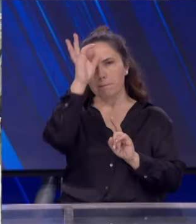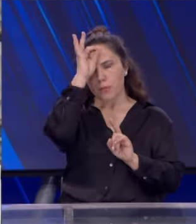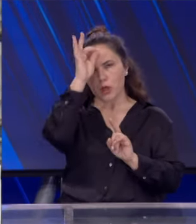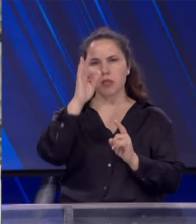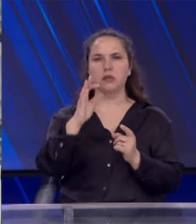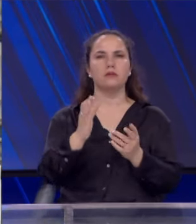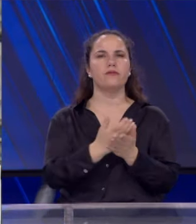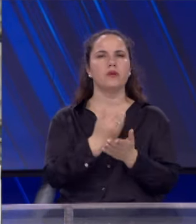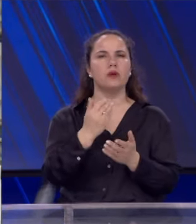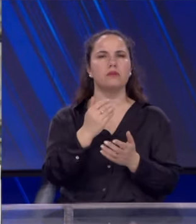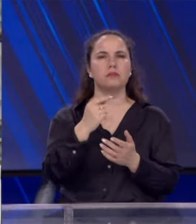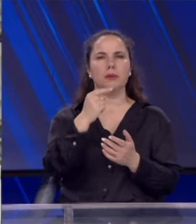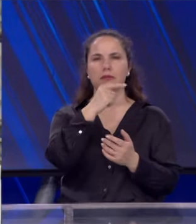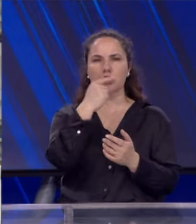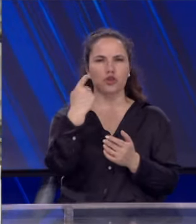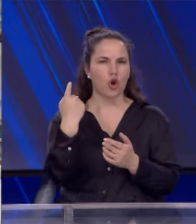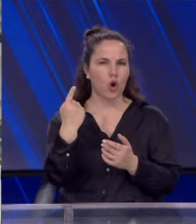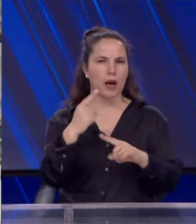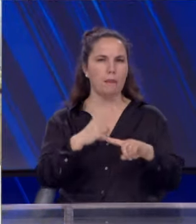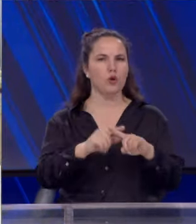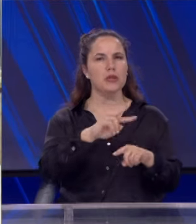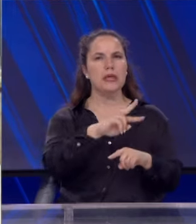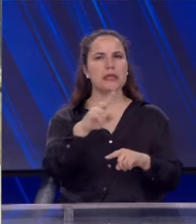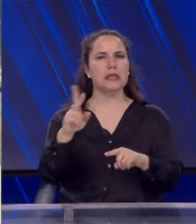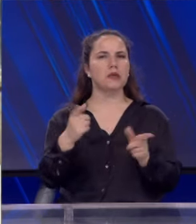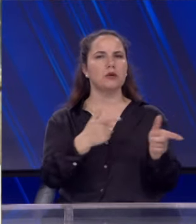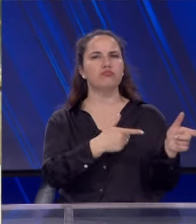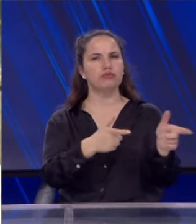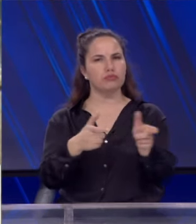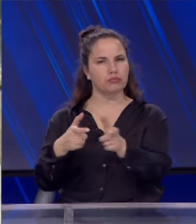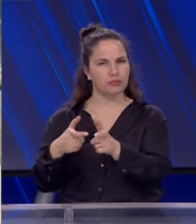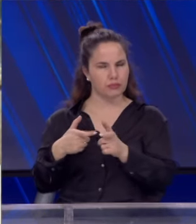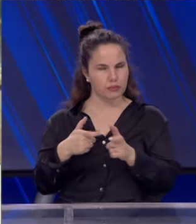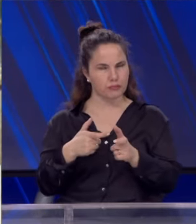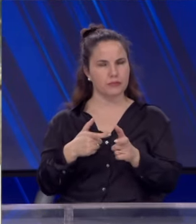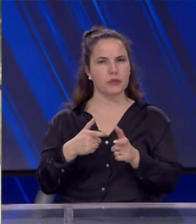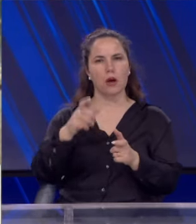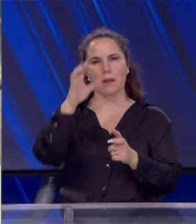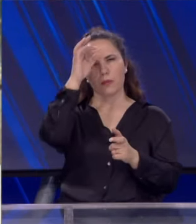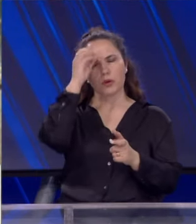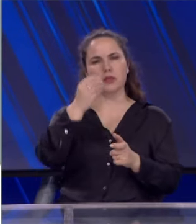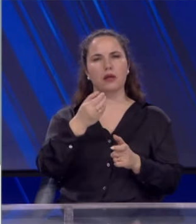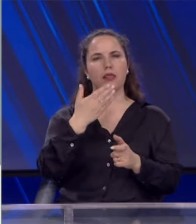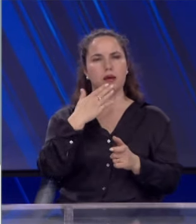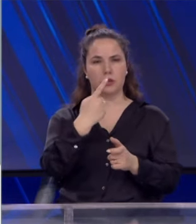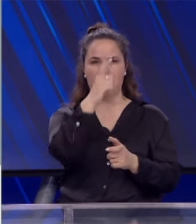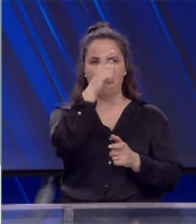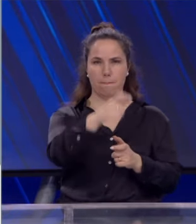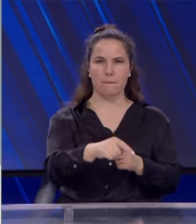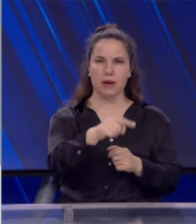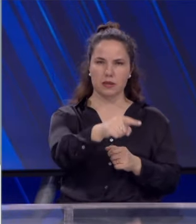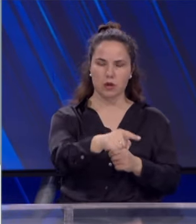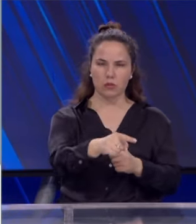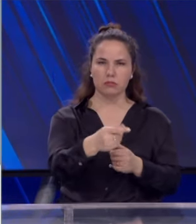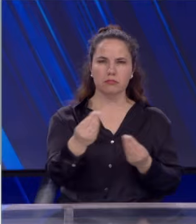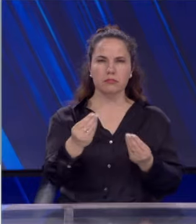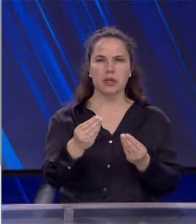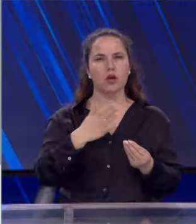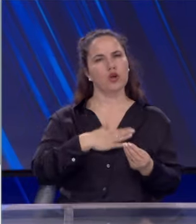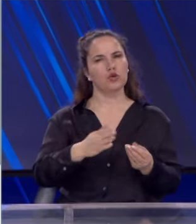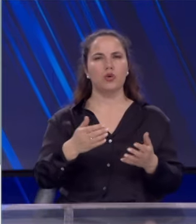fara kanabisi si dhe municione të tjera luftarake. Si pas policisë, Rigels Mema kishte për qëllim që armën e zjarit të